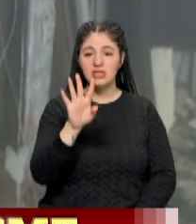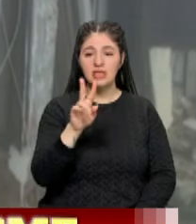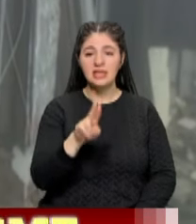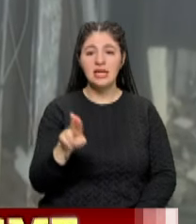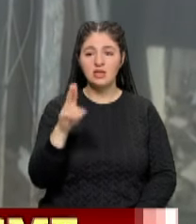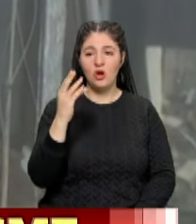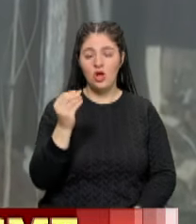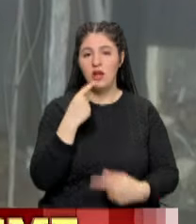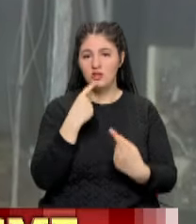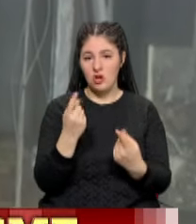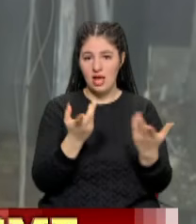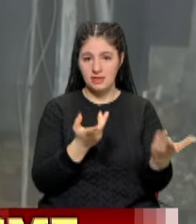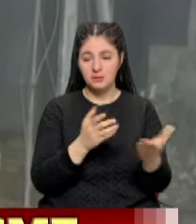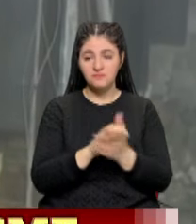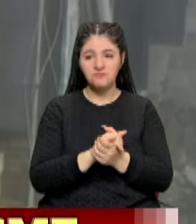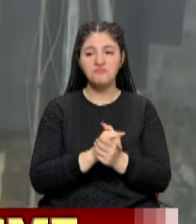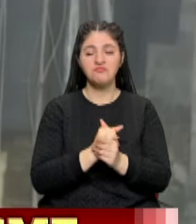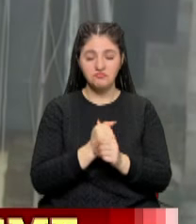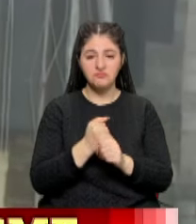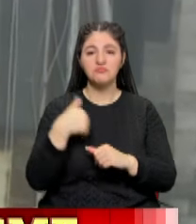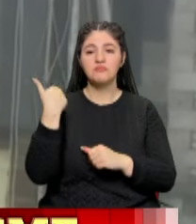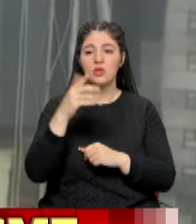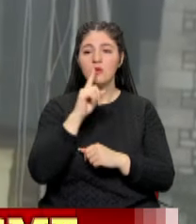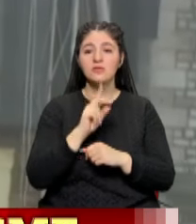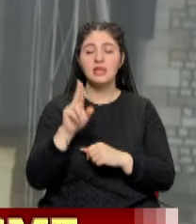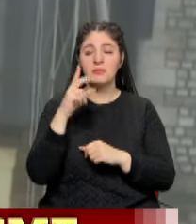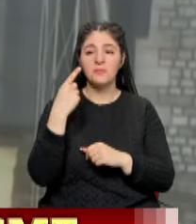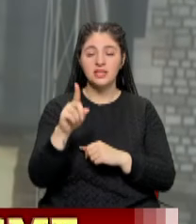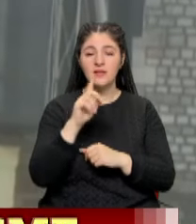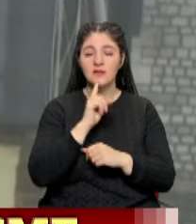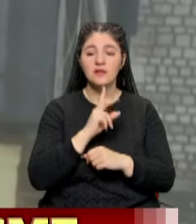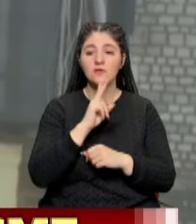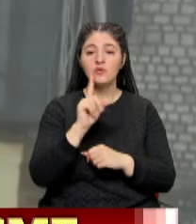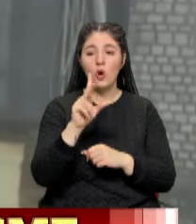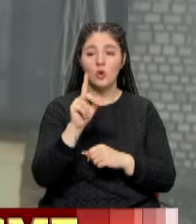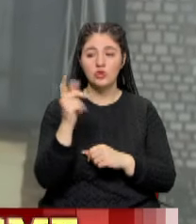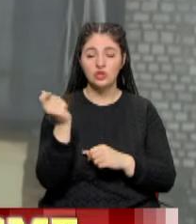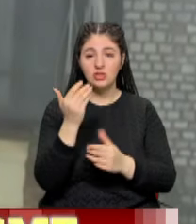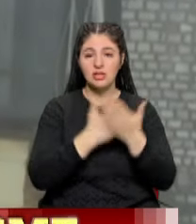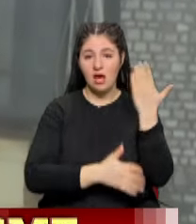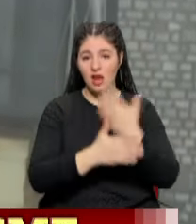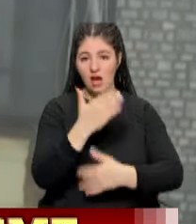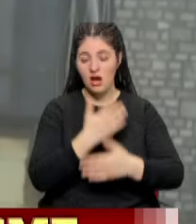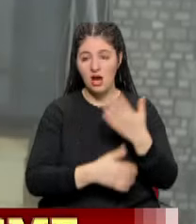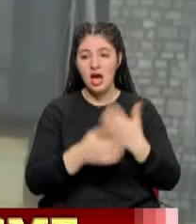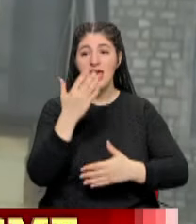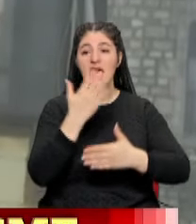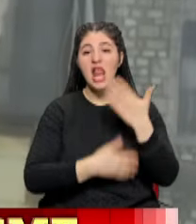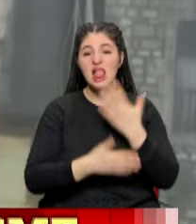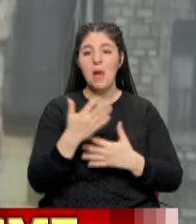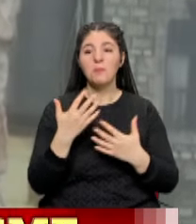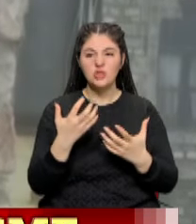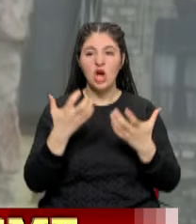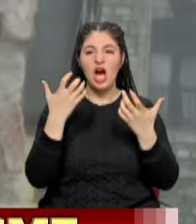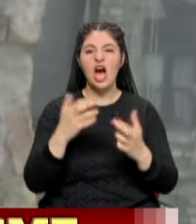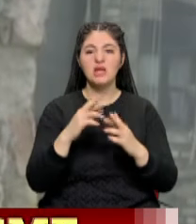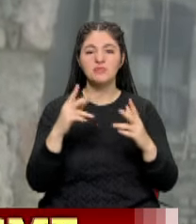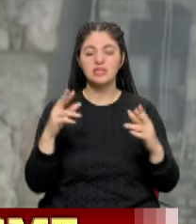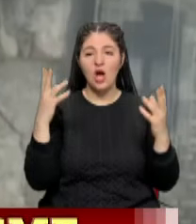24.147 olarak açıklandı. Sonra 107.213 kişi yaralandı. Yaralanmış, ağır hasar